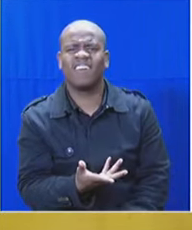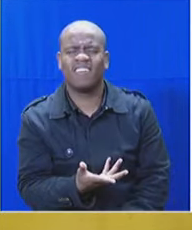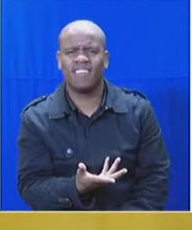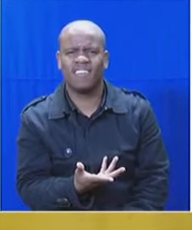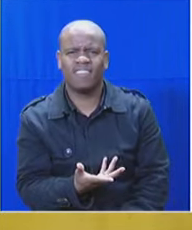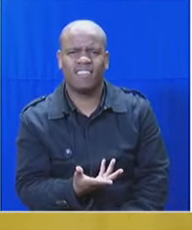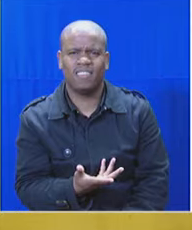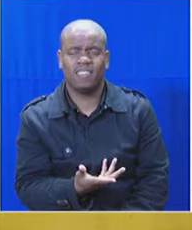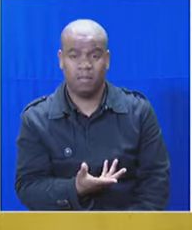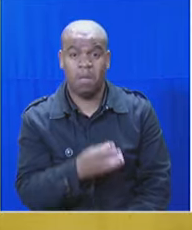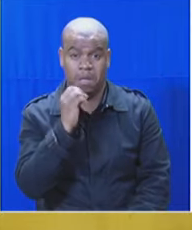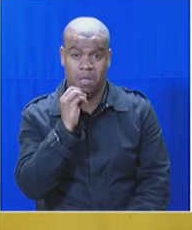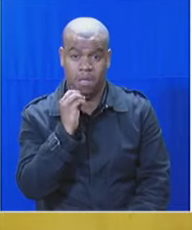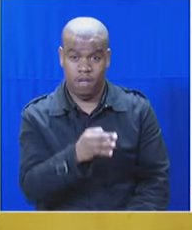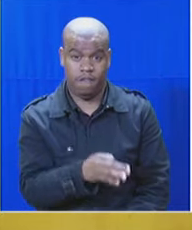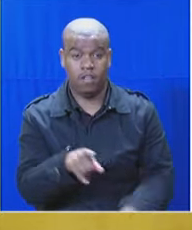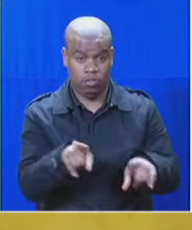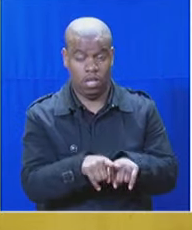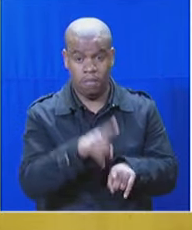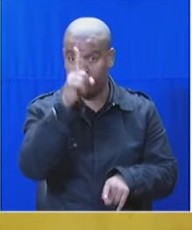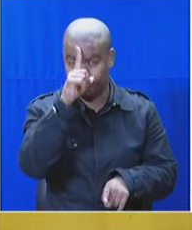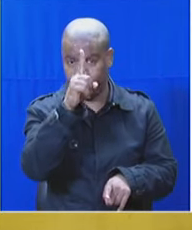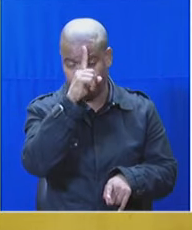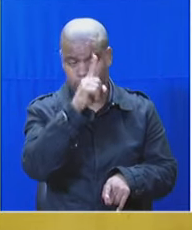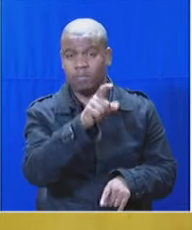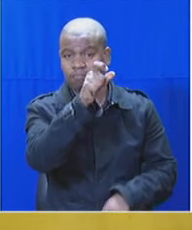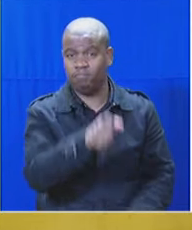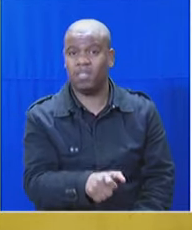omnyama, even kumuntu omnyama ozithileyo,